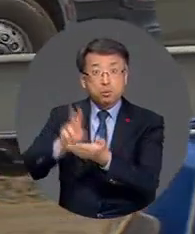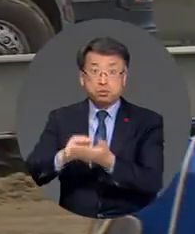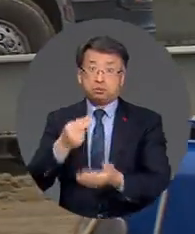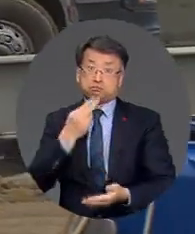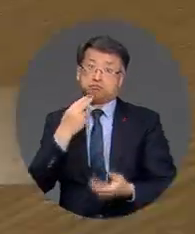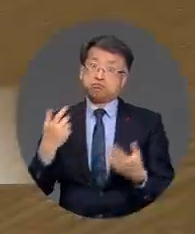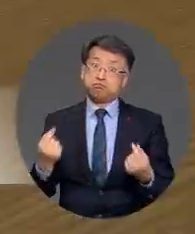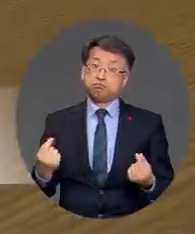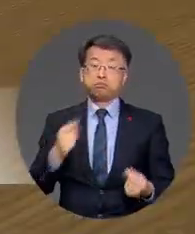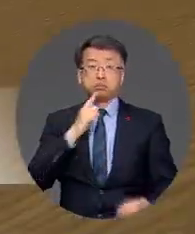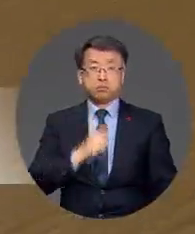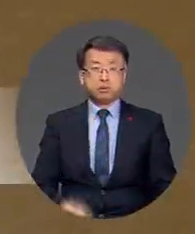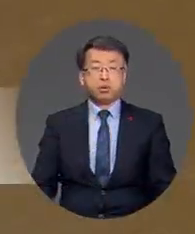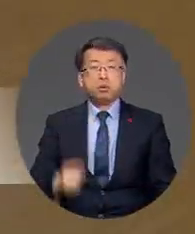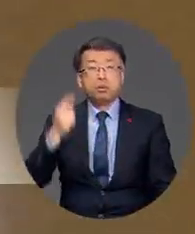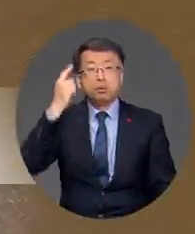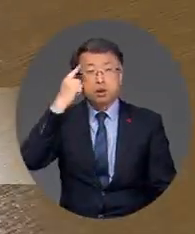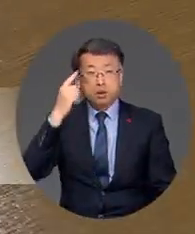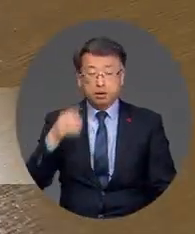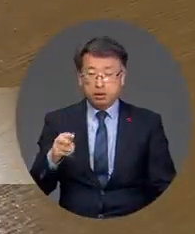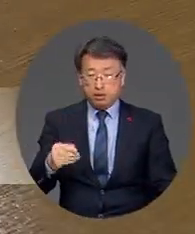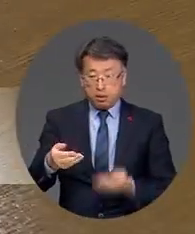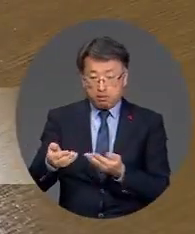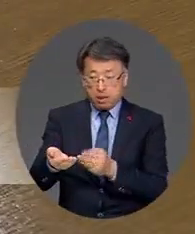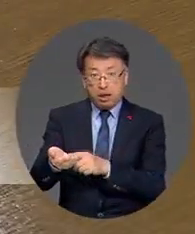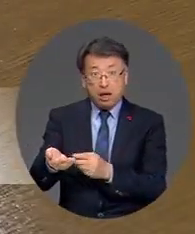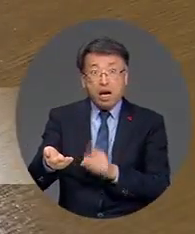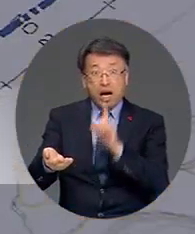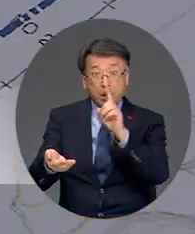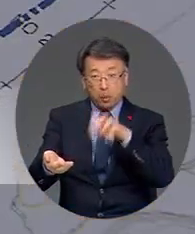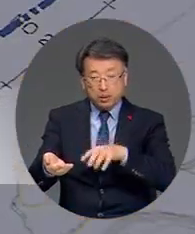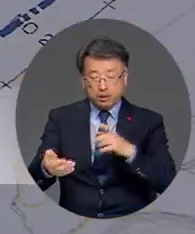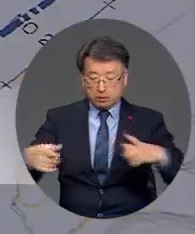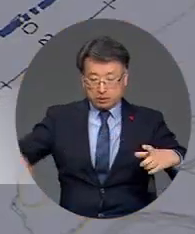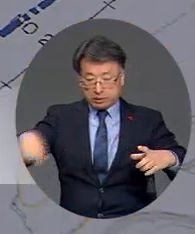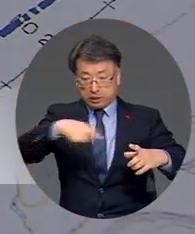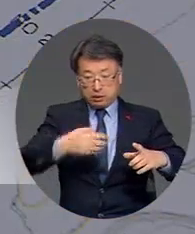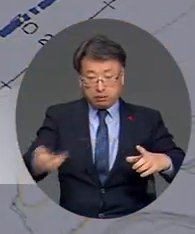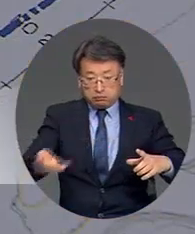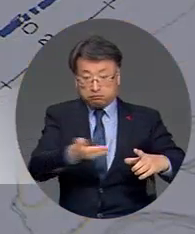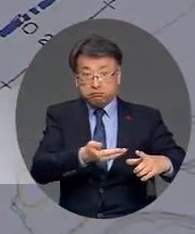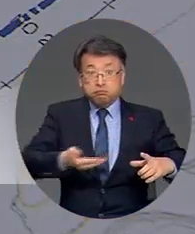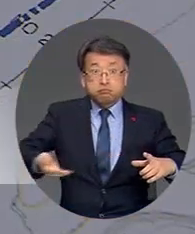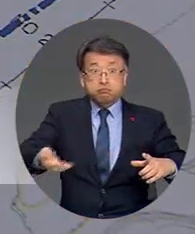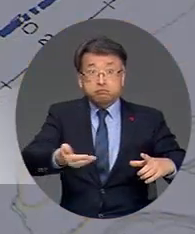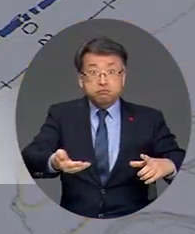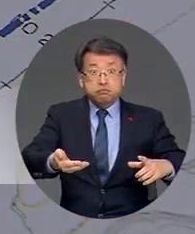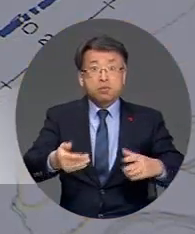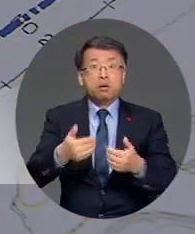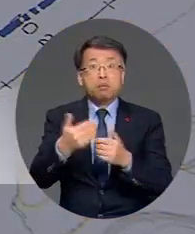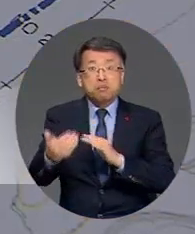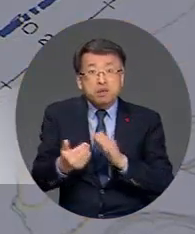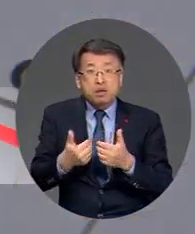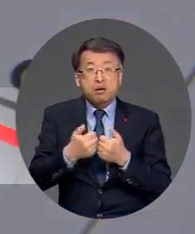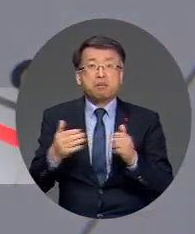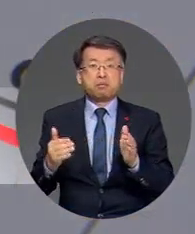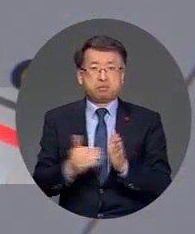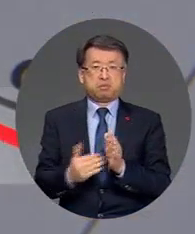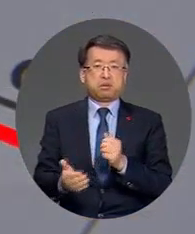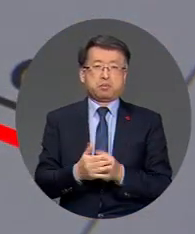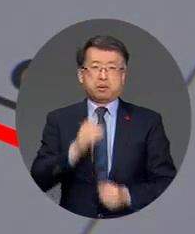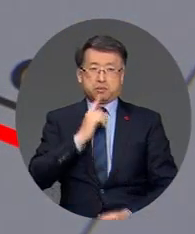내렸습니다. 그 근거로 준설선 고정이 한자리가 아니라 사업지구 안에 위치한다라는 사전 협의가 있었다고